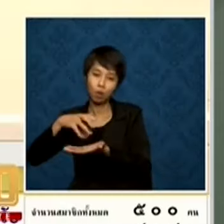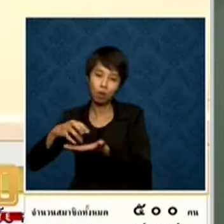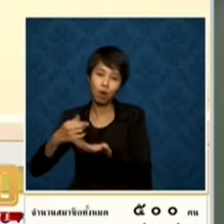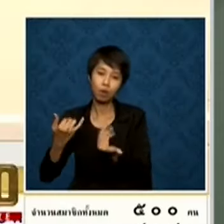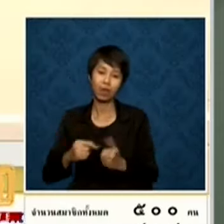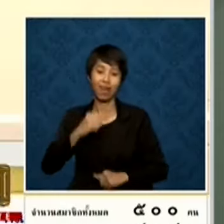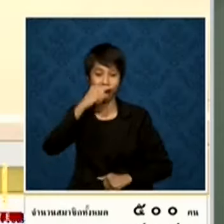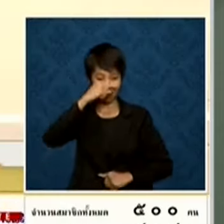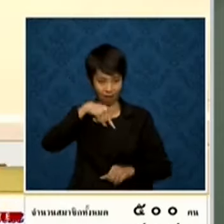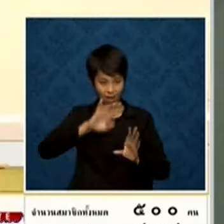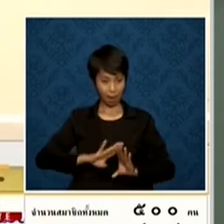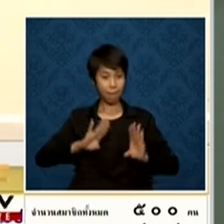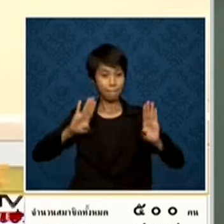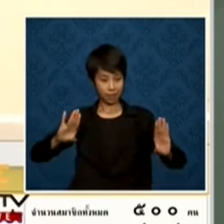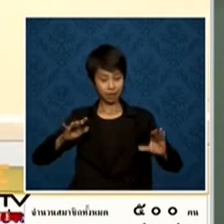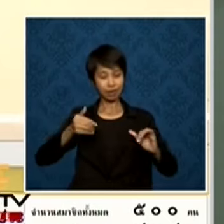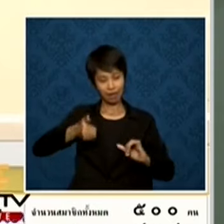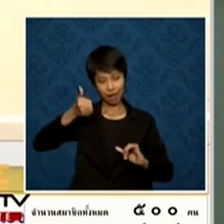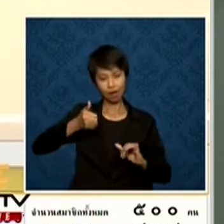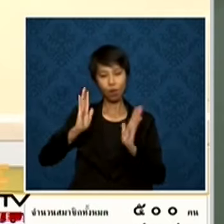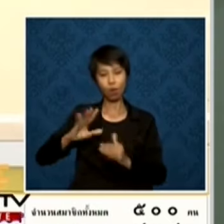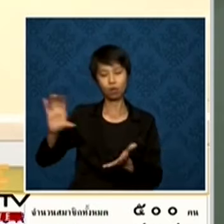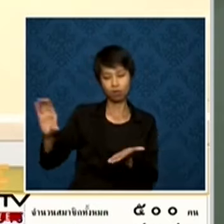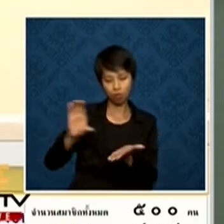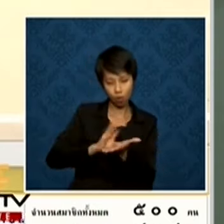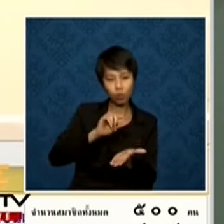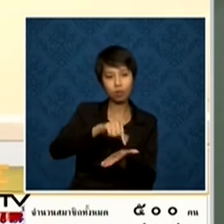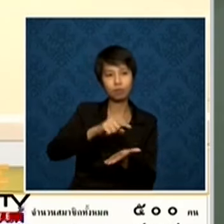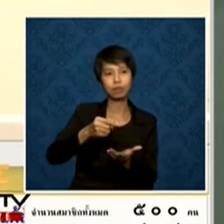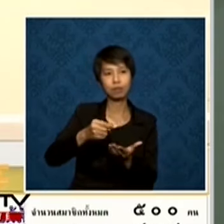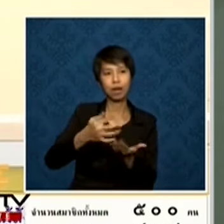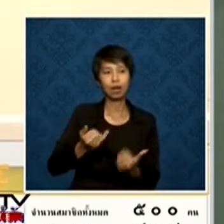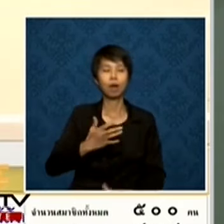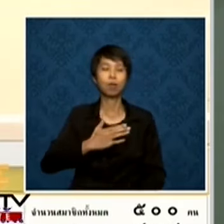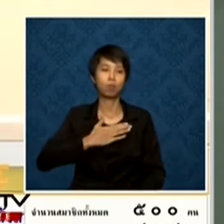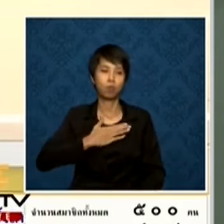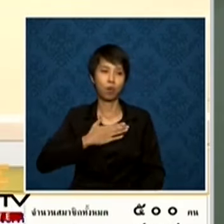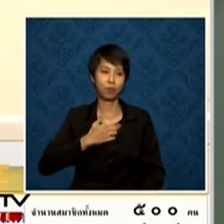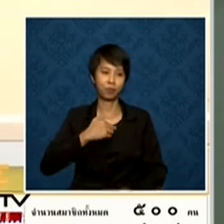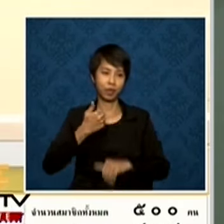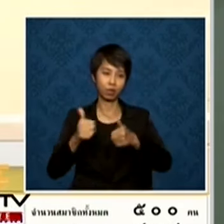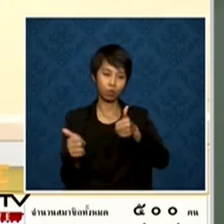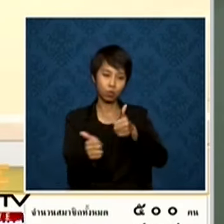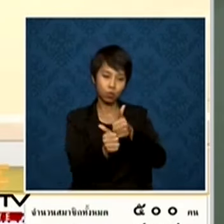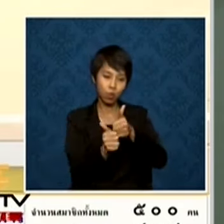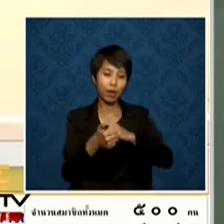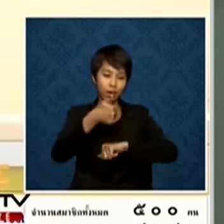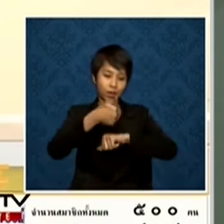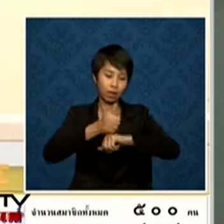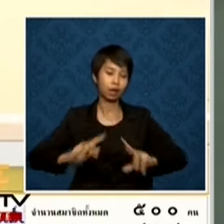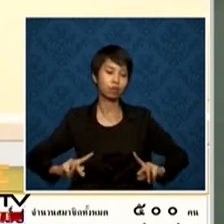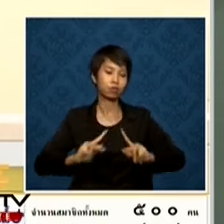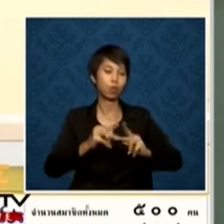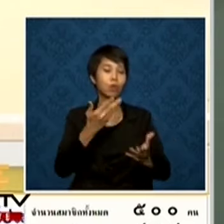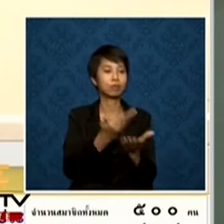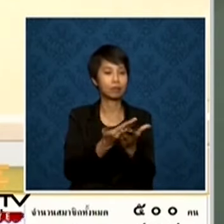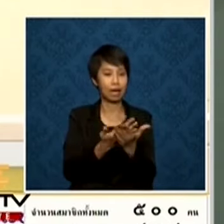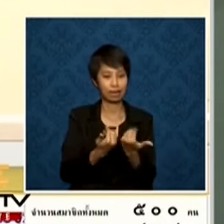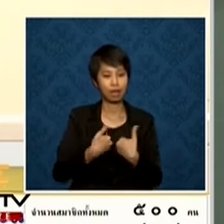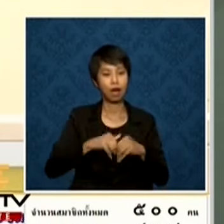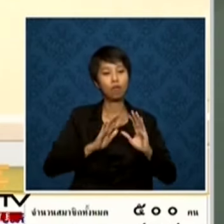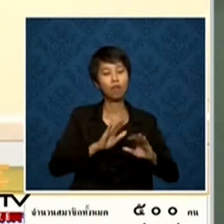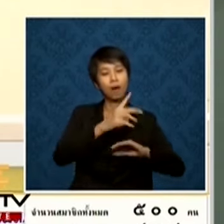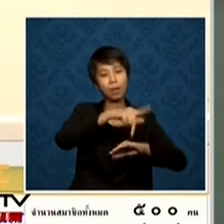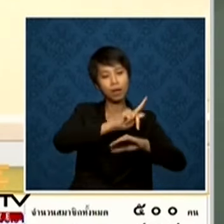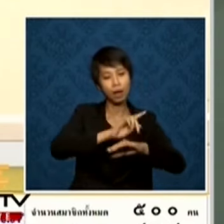องเนี้ยมันไม่เป็นผลดีแล้วบวกกับผมเชื่อว่ายังไว้เสียคุณทักษิณยังหวาดระแวงนะคุณเนวินเ